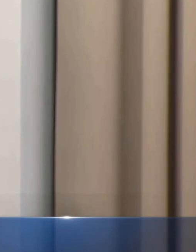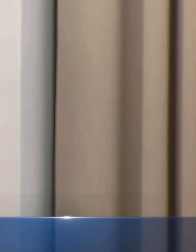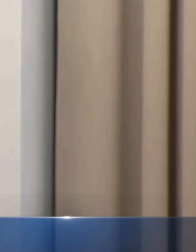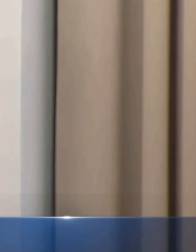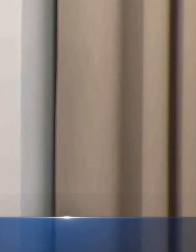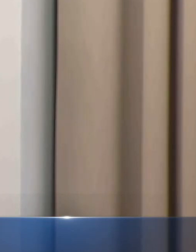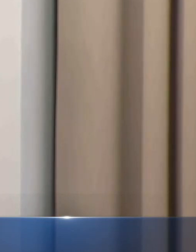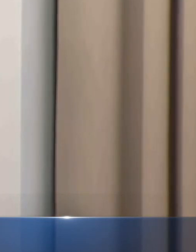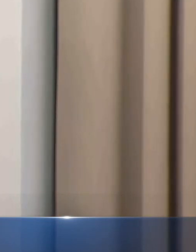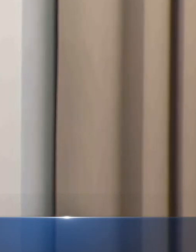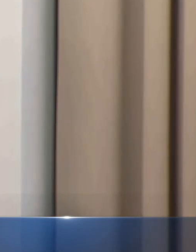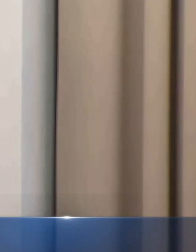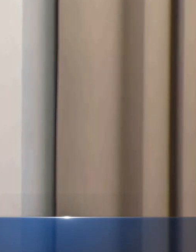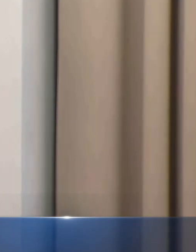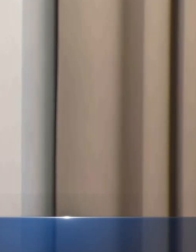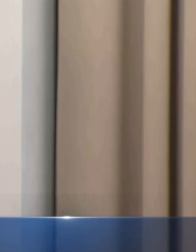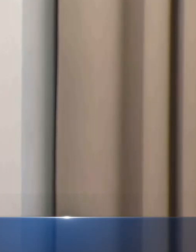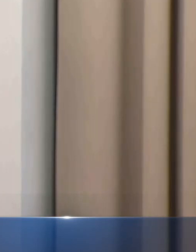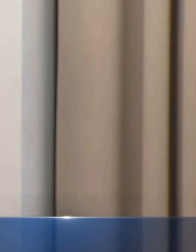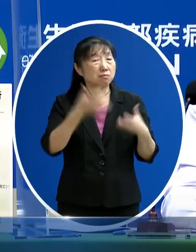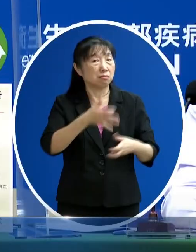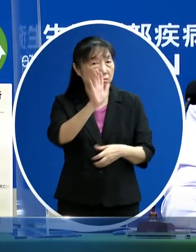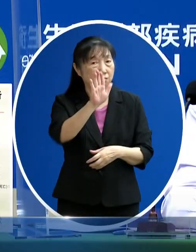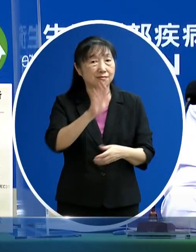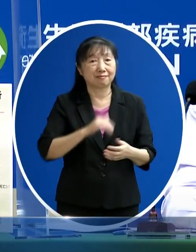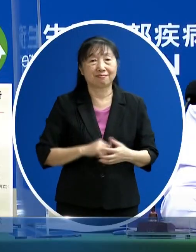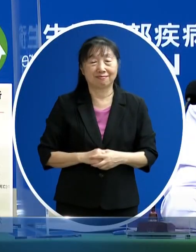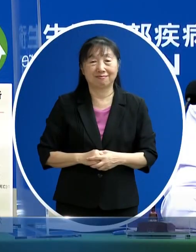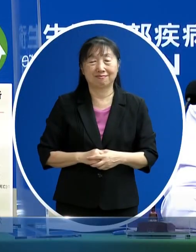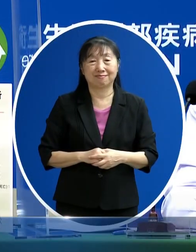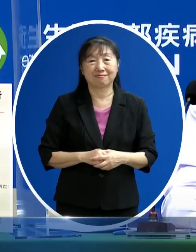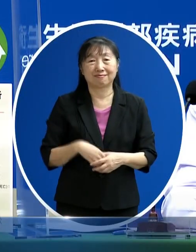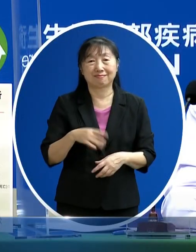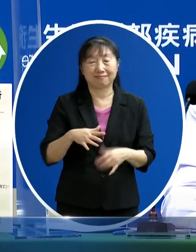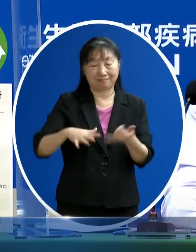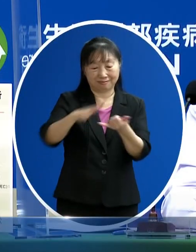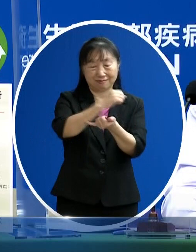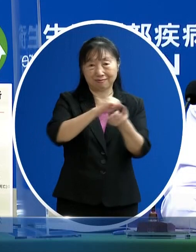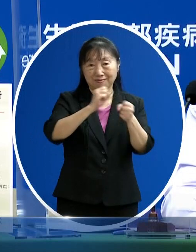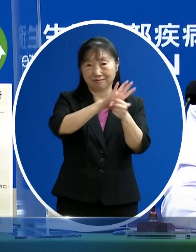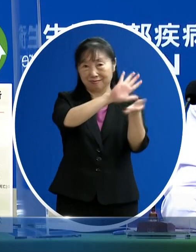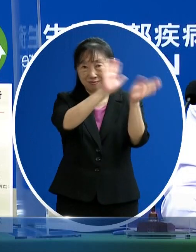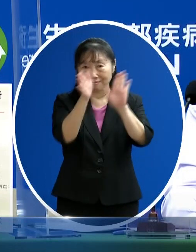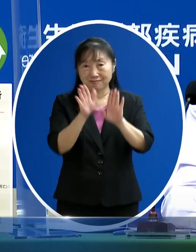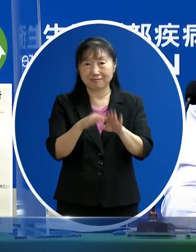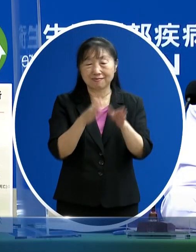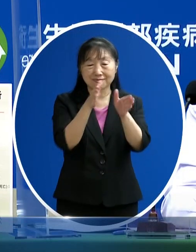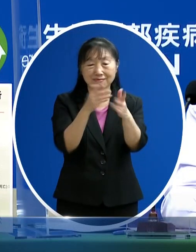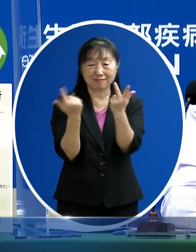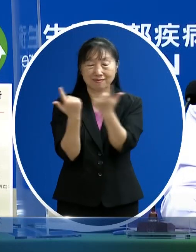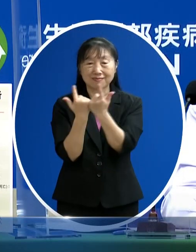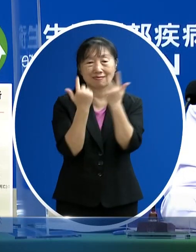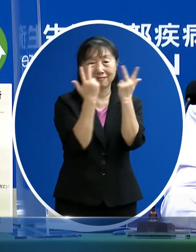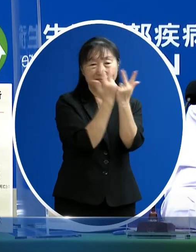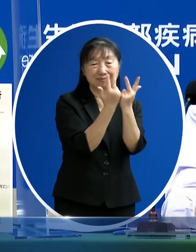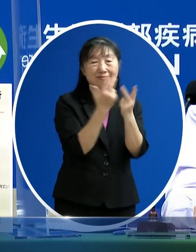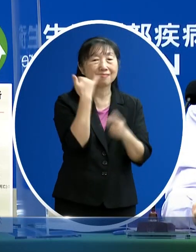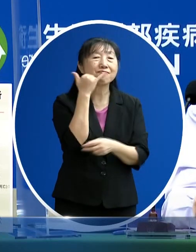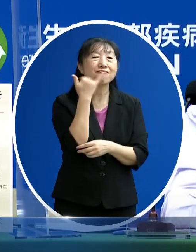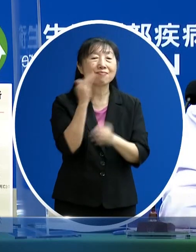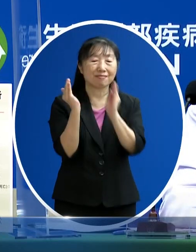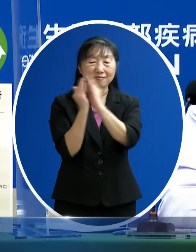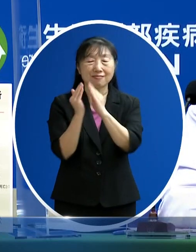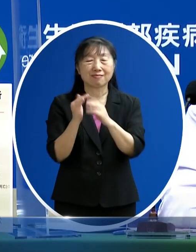是说有刻意要收割到尾呢？ 那其实对于全国疫情的发展，尤其对于北北基桃前一段时间